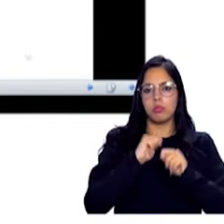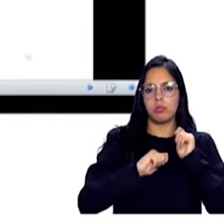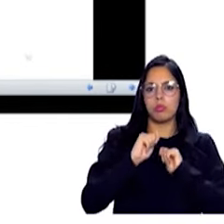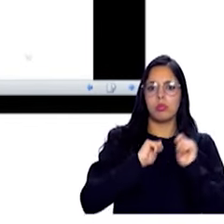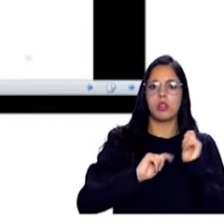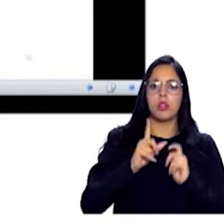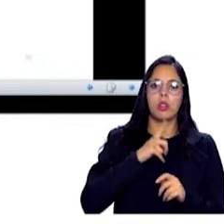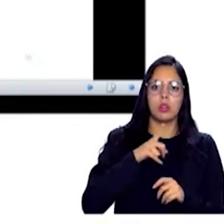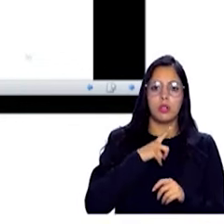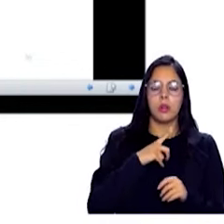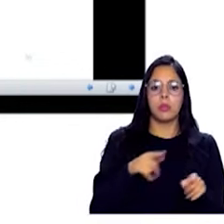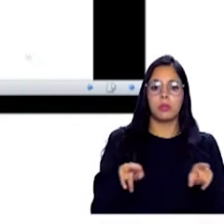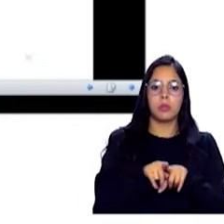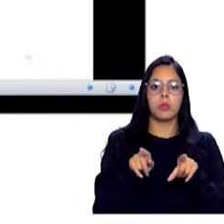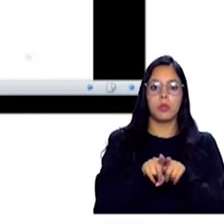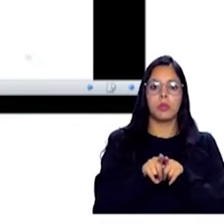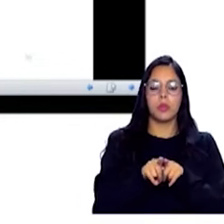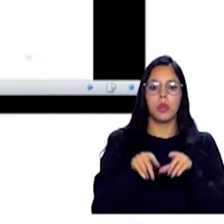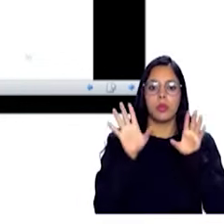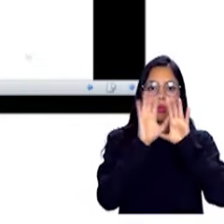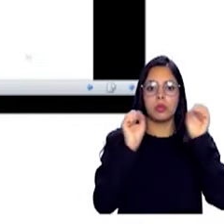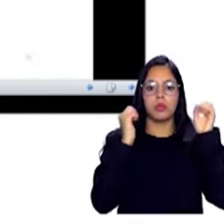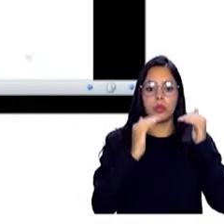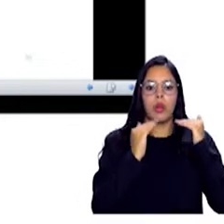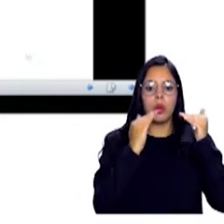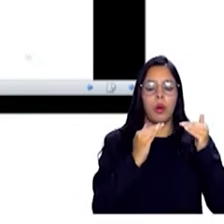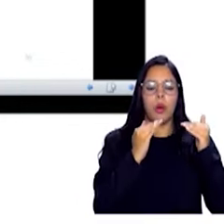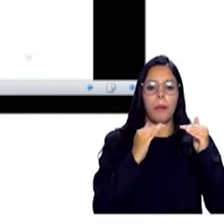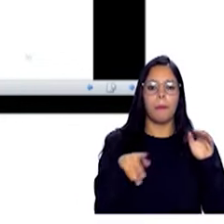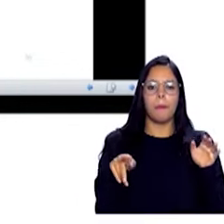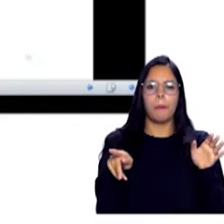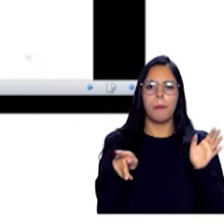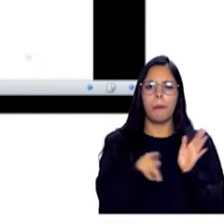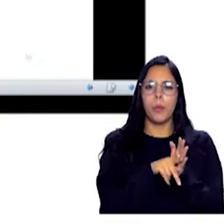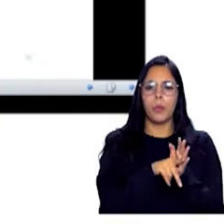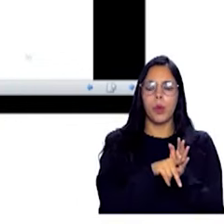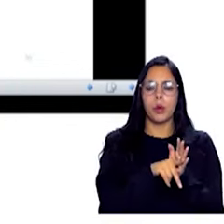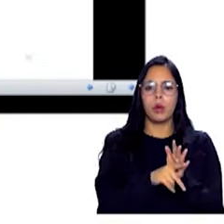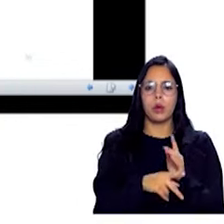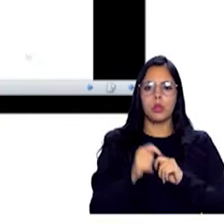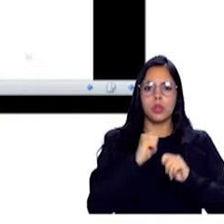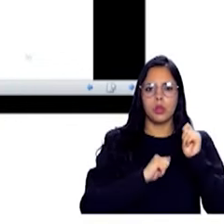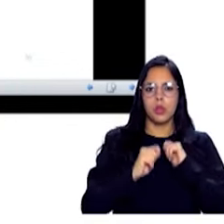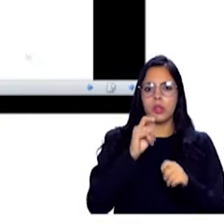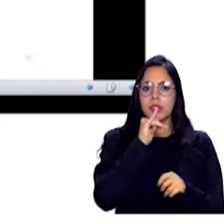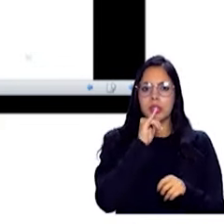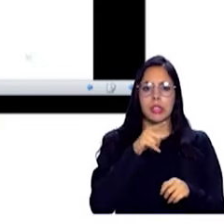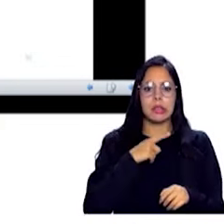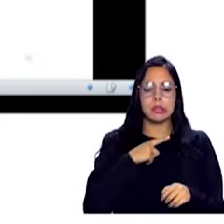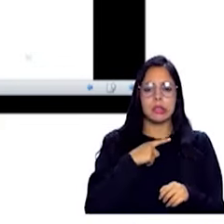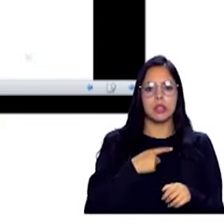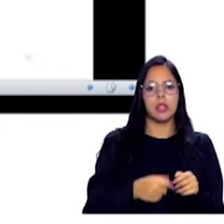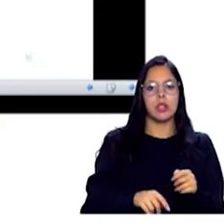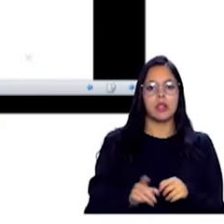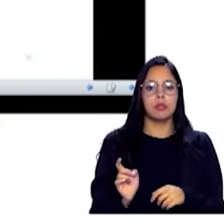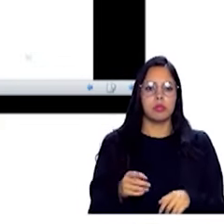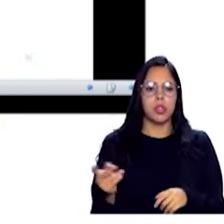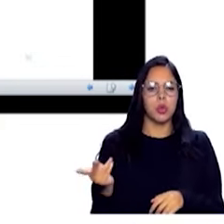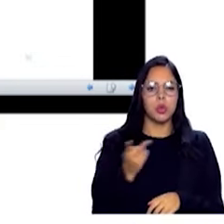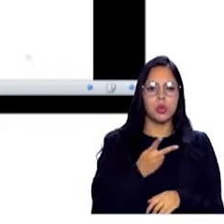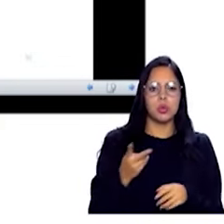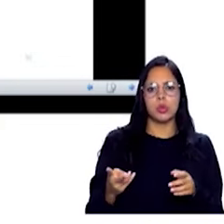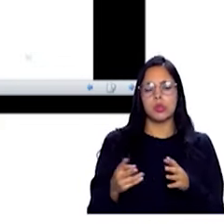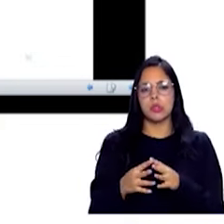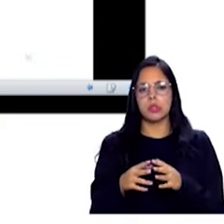controllare l'es satta applicazione delle norme di diritto Nel caso concreto ha Il compito di controllare seppur con margini